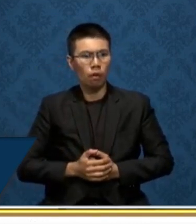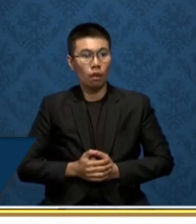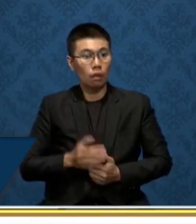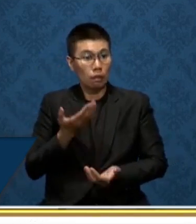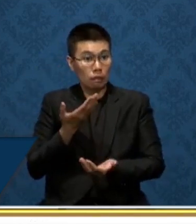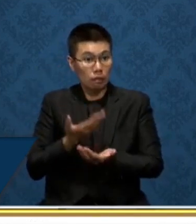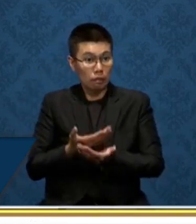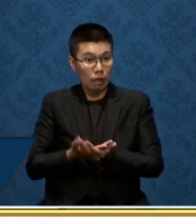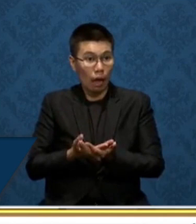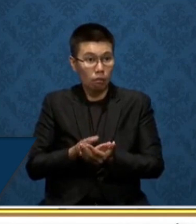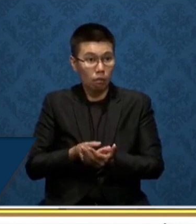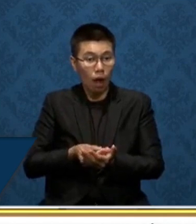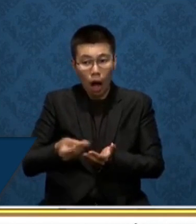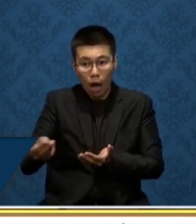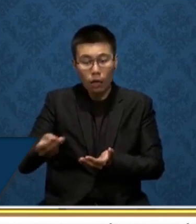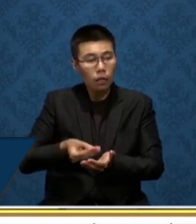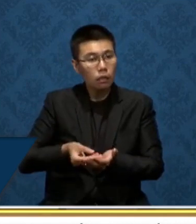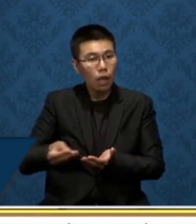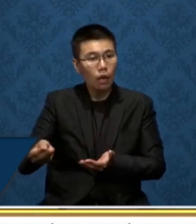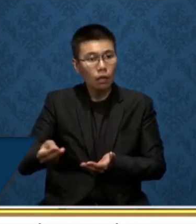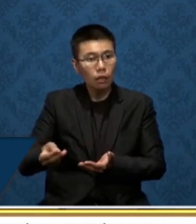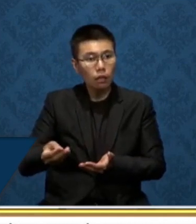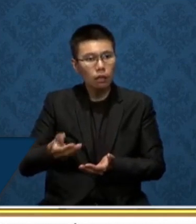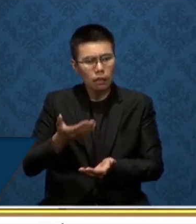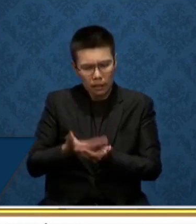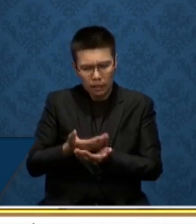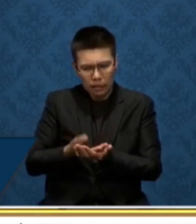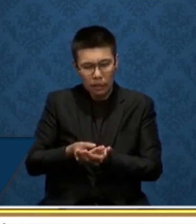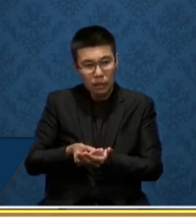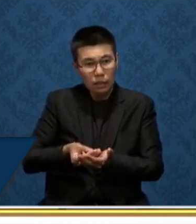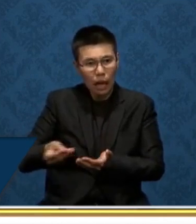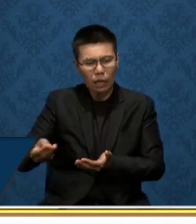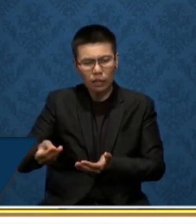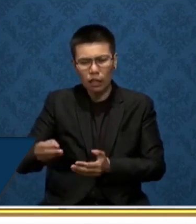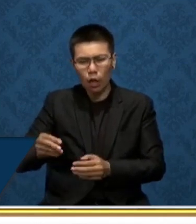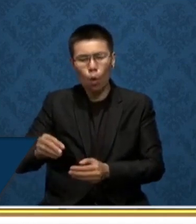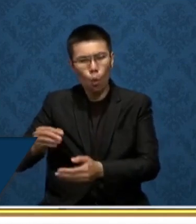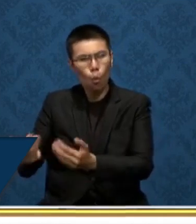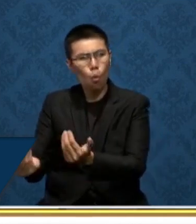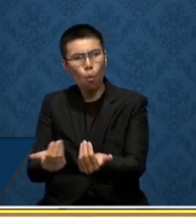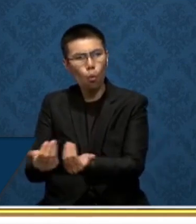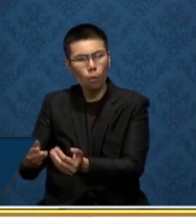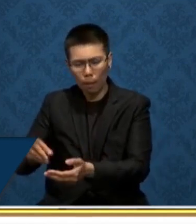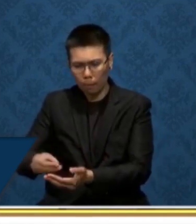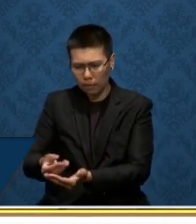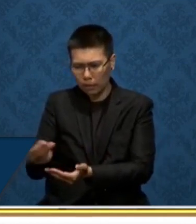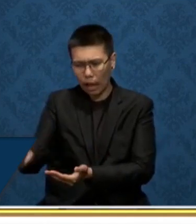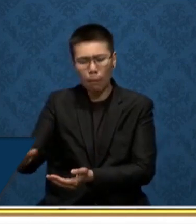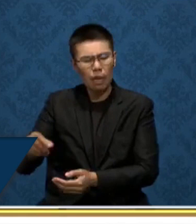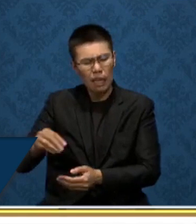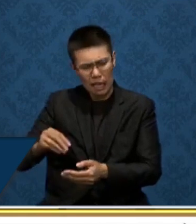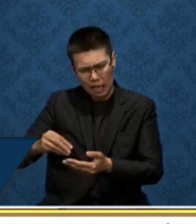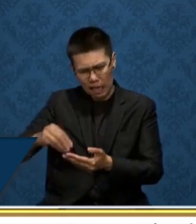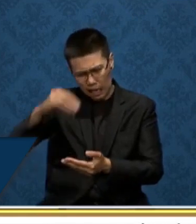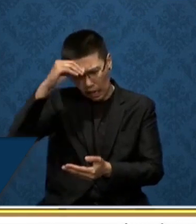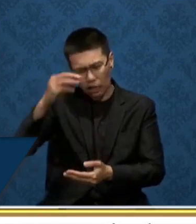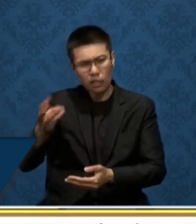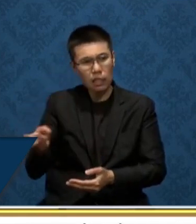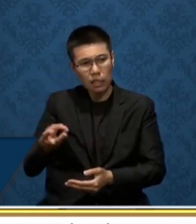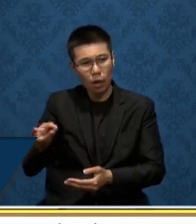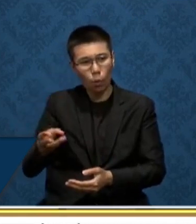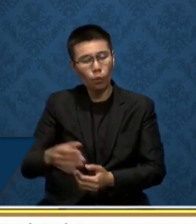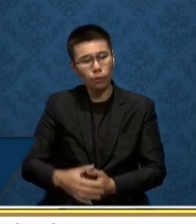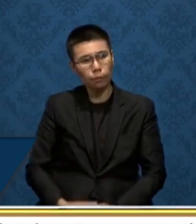เงินหรือให้เงินน้อยให้เด็กไปโรงเรียนนะครับอันนี้ก็เป็นการทารุณกรรมอย่างหนึ่งที่เราละเลยไปหรือเปล่านะครับการล่วงละเมิดทางจิตใจอ